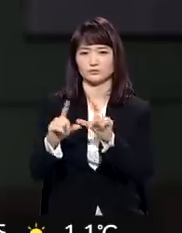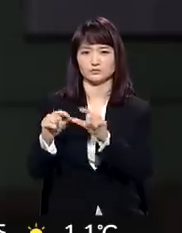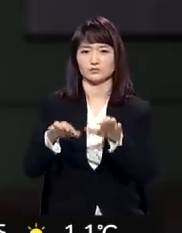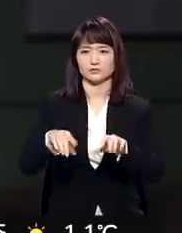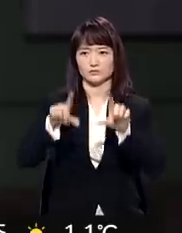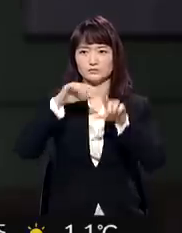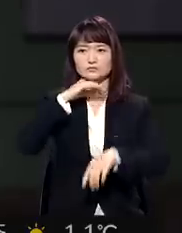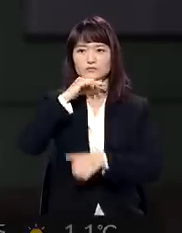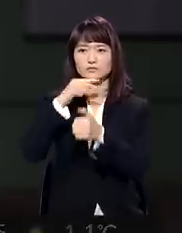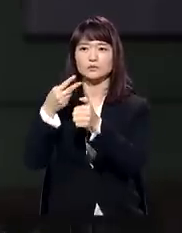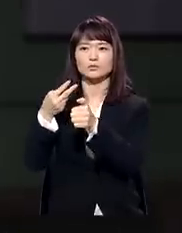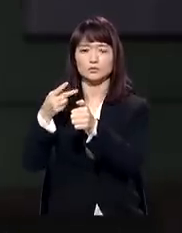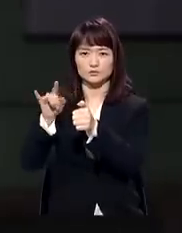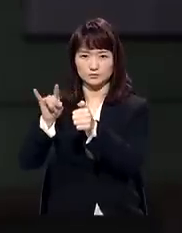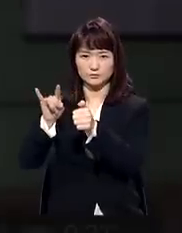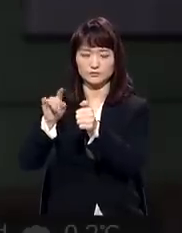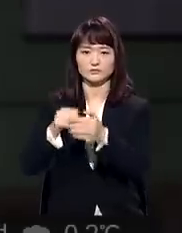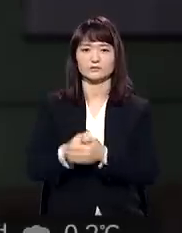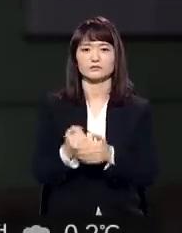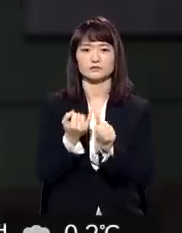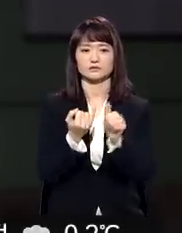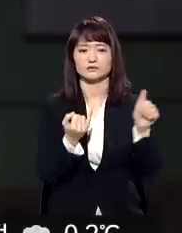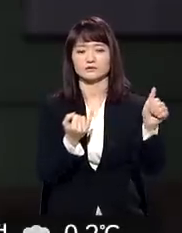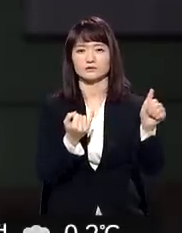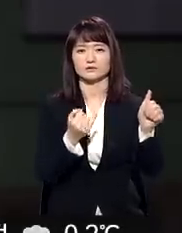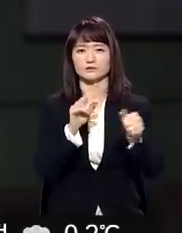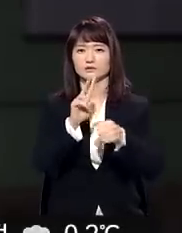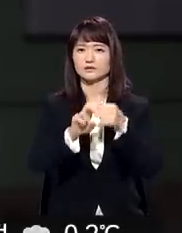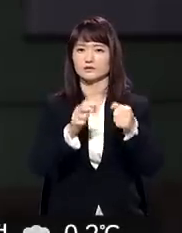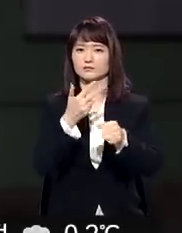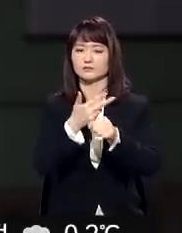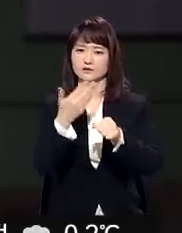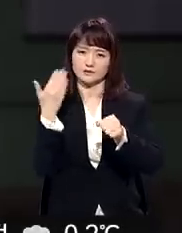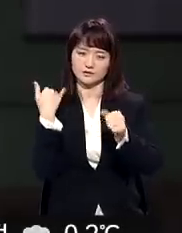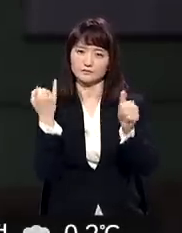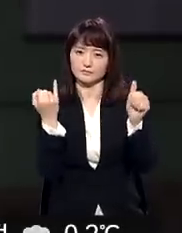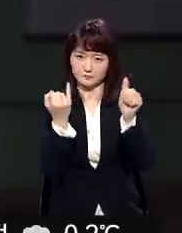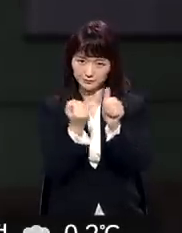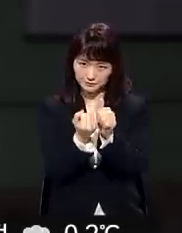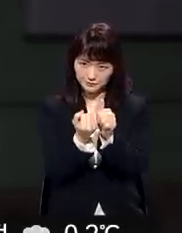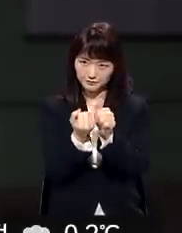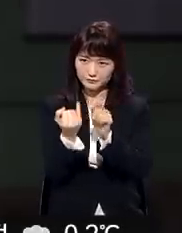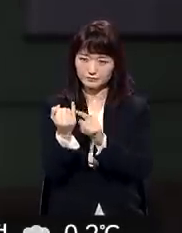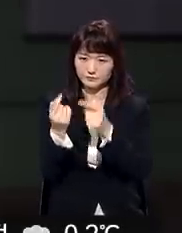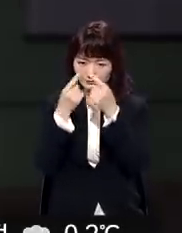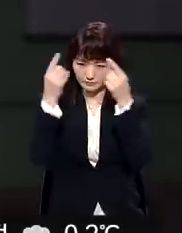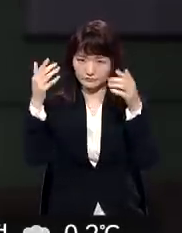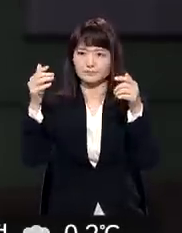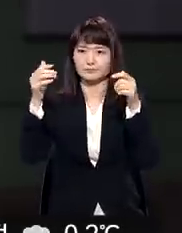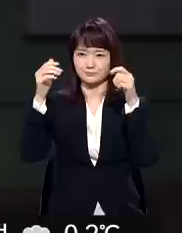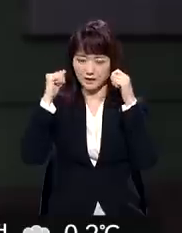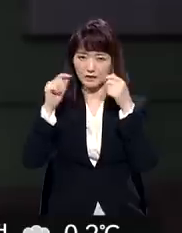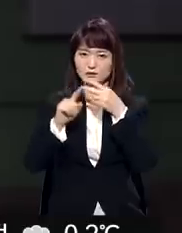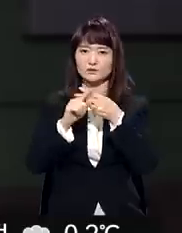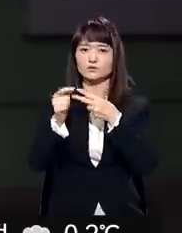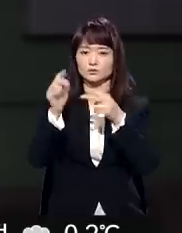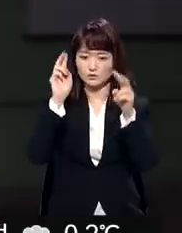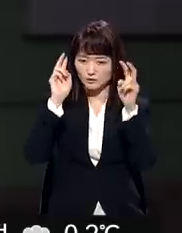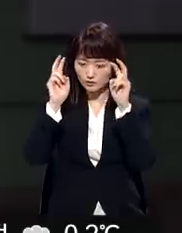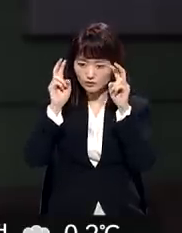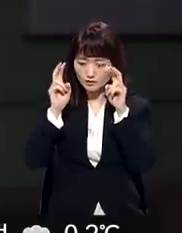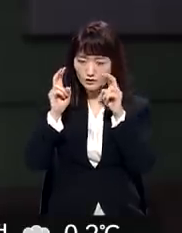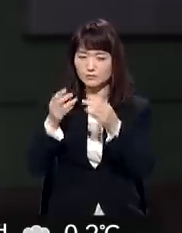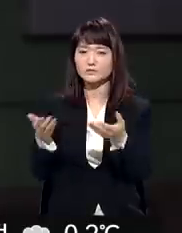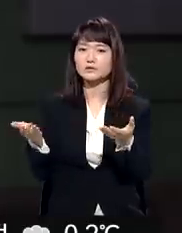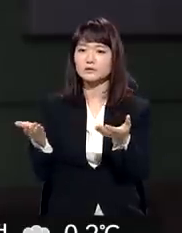문씨는 올해로 50대에 접어들었는데이 남편이랑은 27년 전에 결혼을 했습니다이 분시는 학교를 졸업하고 나서이 중소기업에서 잠깐 일을 하고